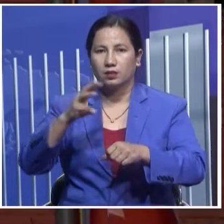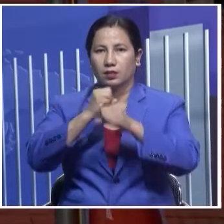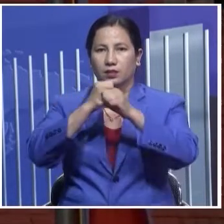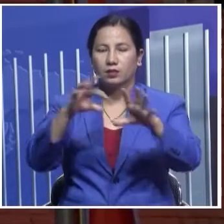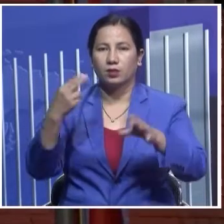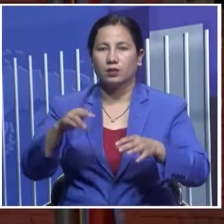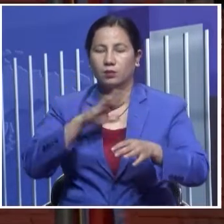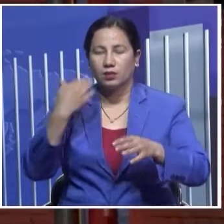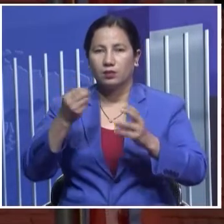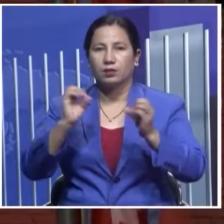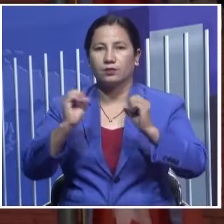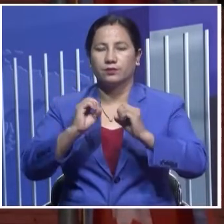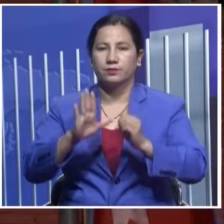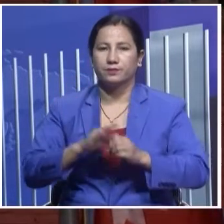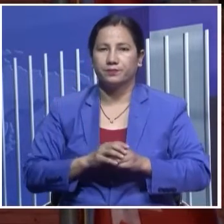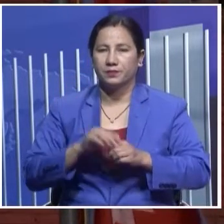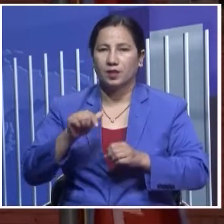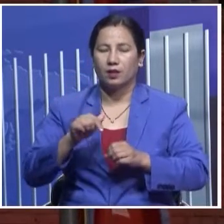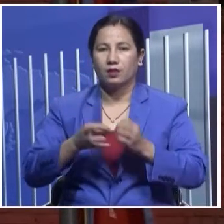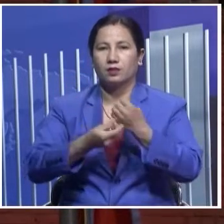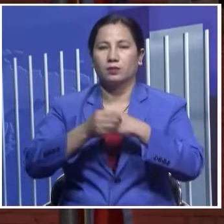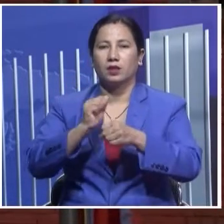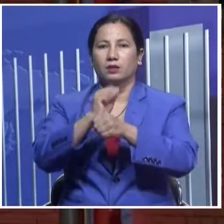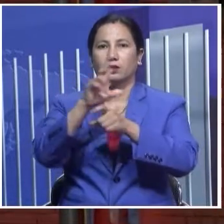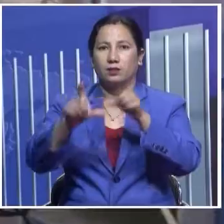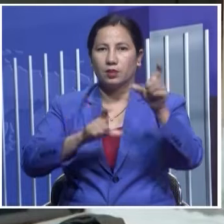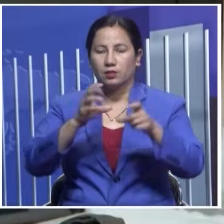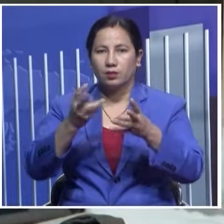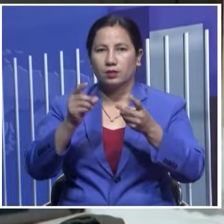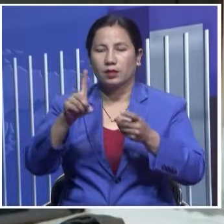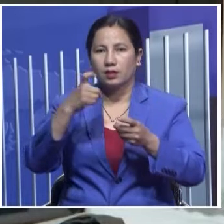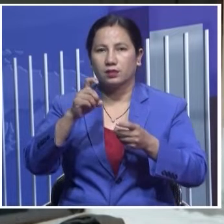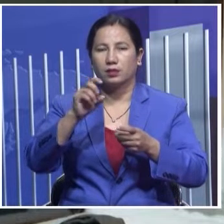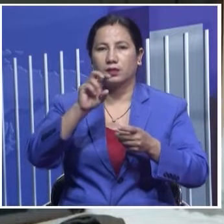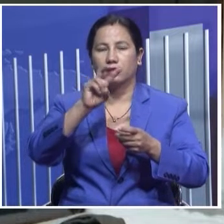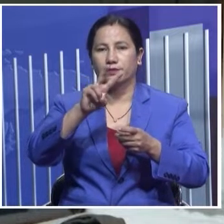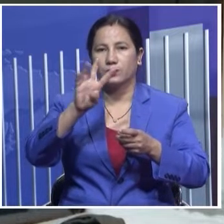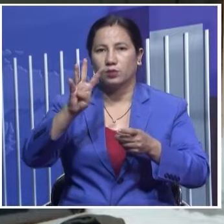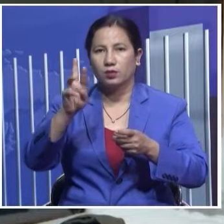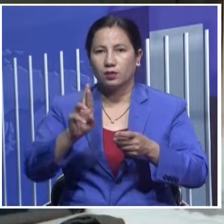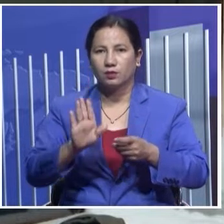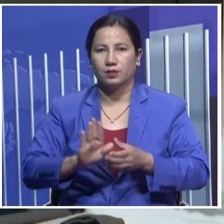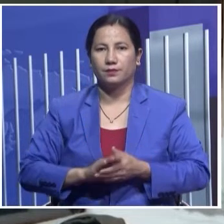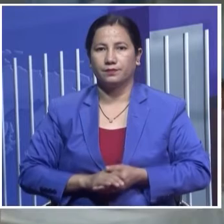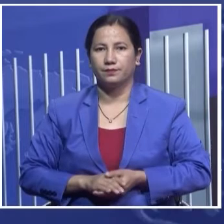भने मृत्यु दर 0 रहेको छ। हाल मुलुकमा सक्रिय संक्रमितको संख्या 124 रहेको छ।